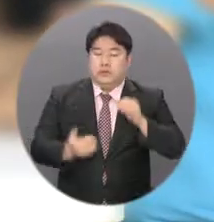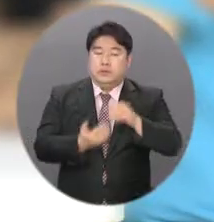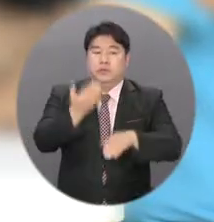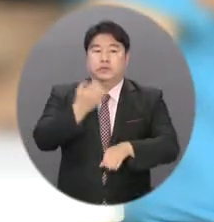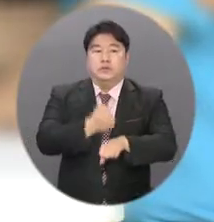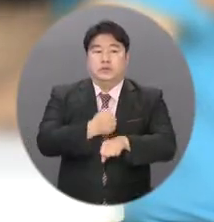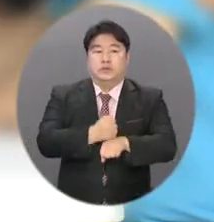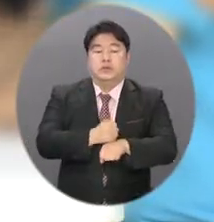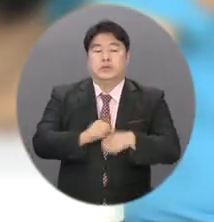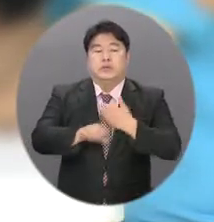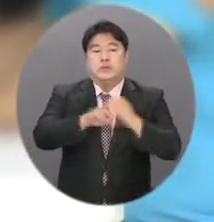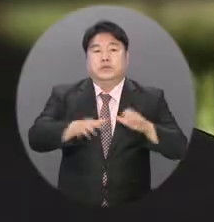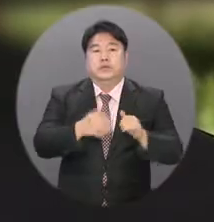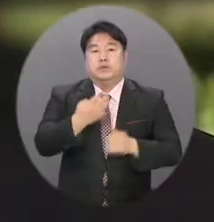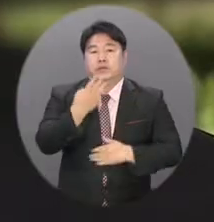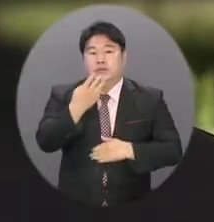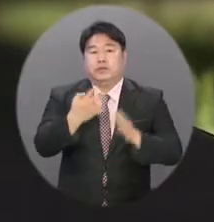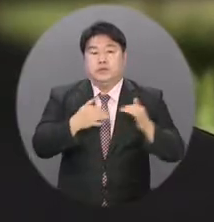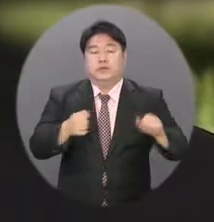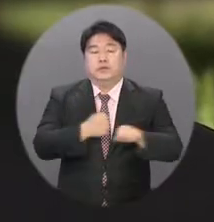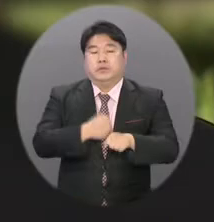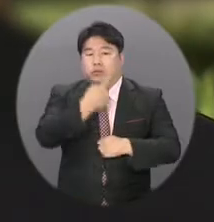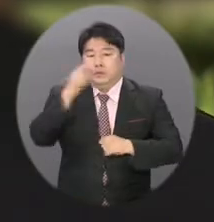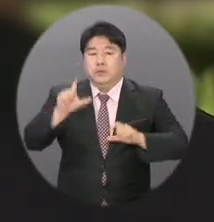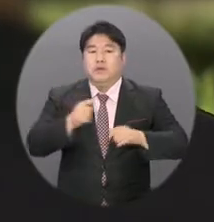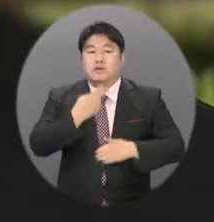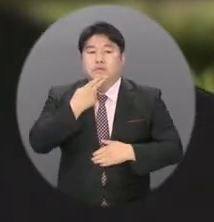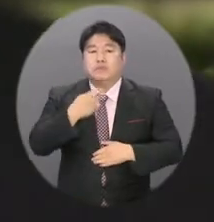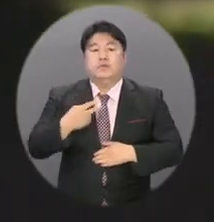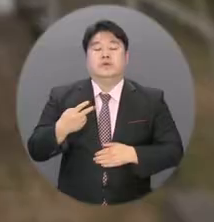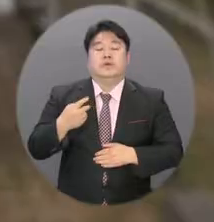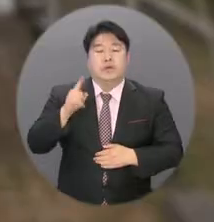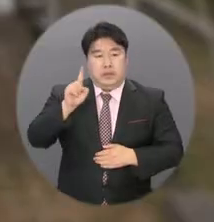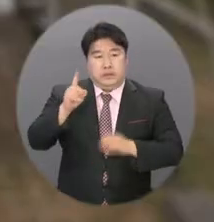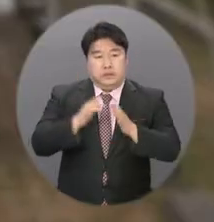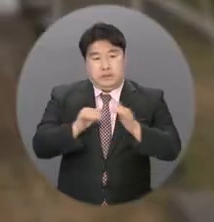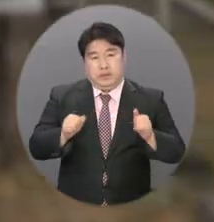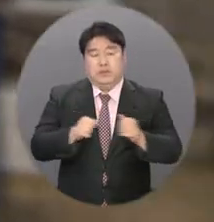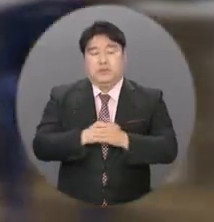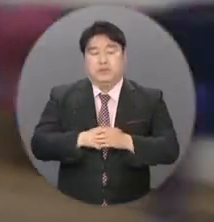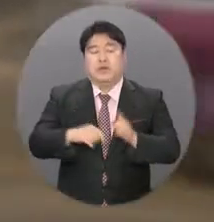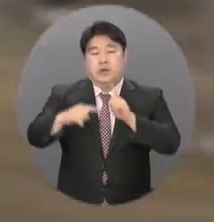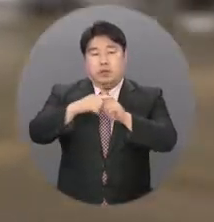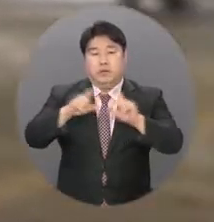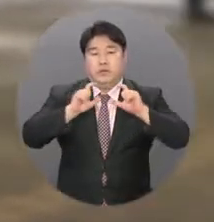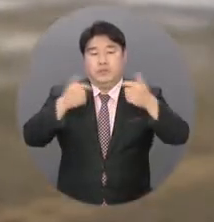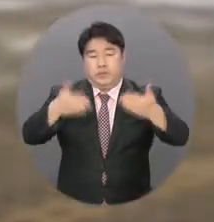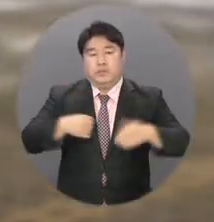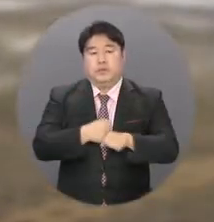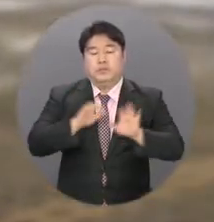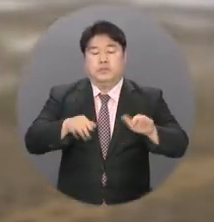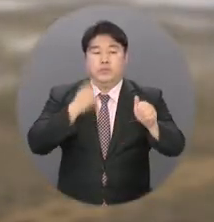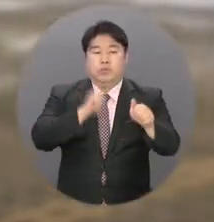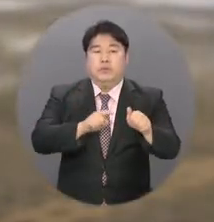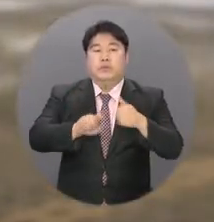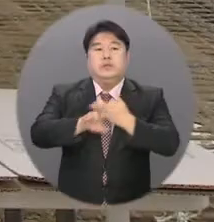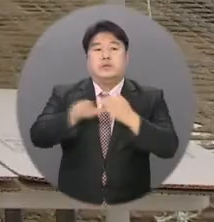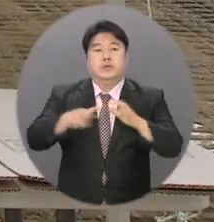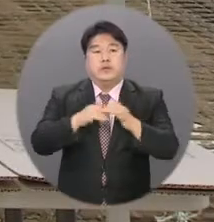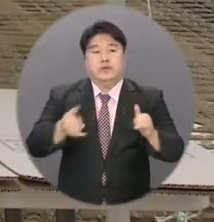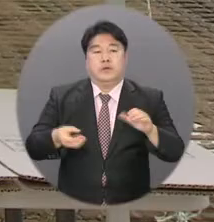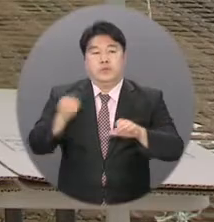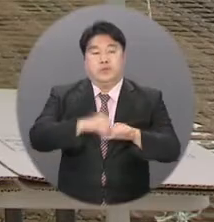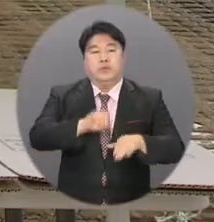노동자 3명과 무증상 외국인 1명이 양성 반응을 통보받은 겁니다. 이번에 확진된 외국인을 포함해